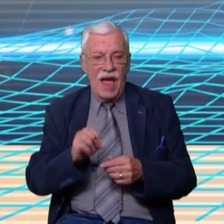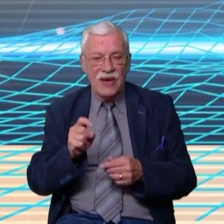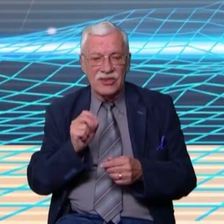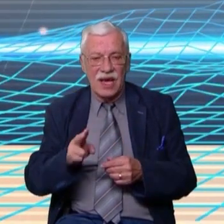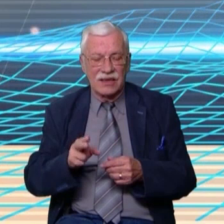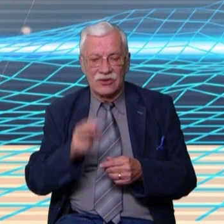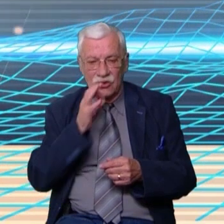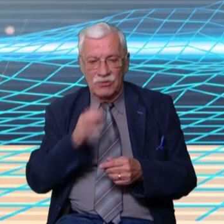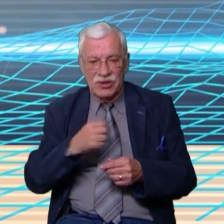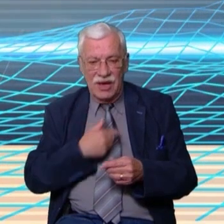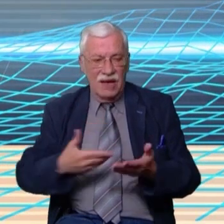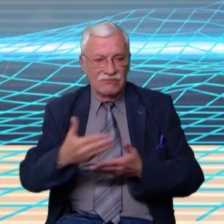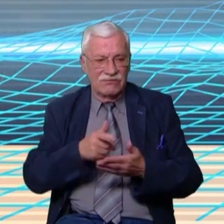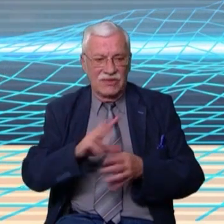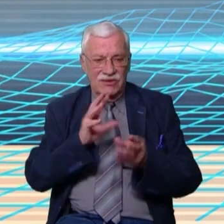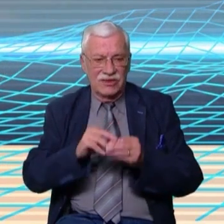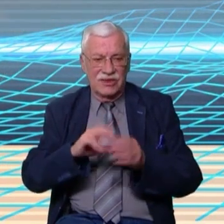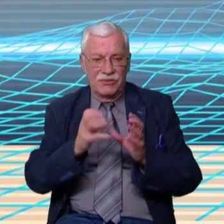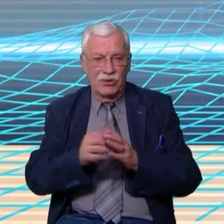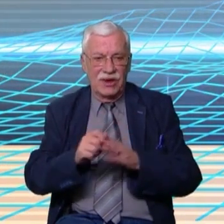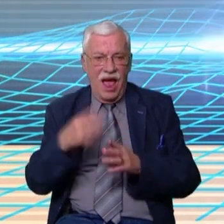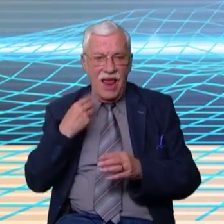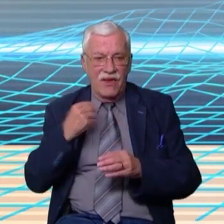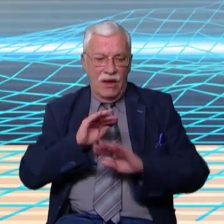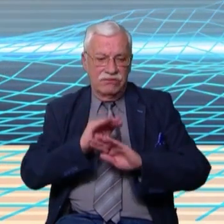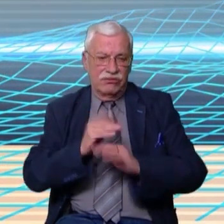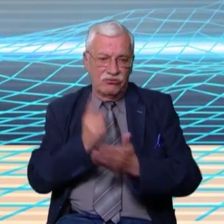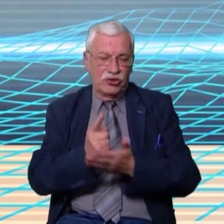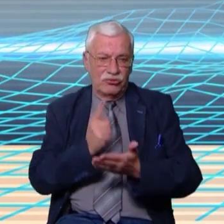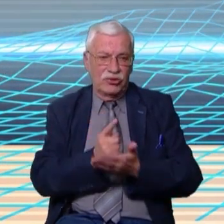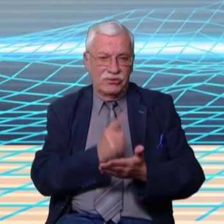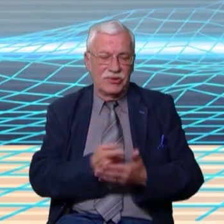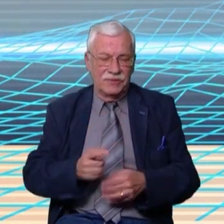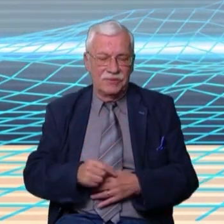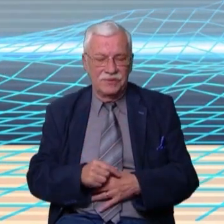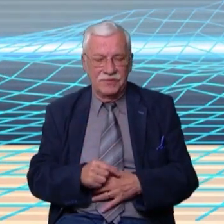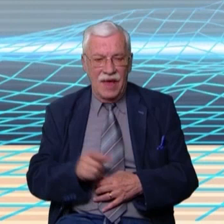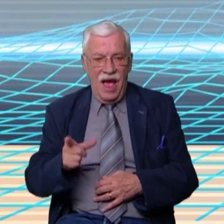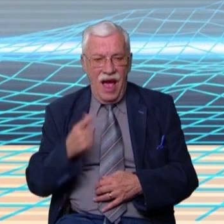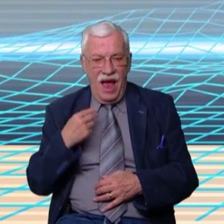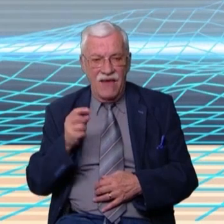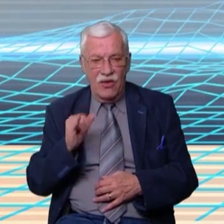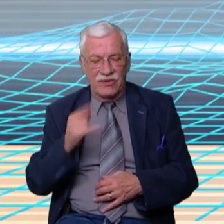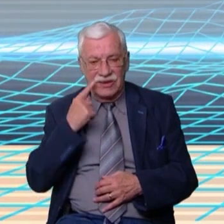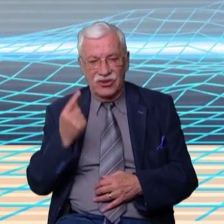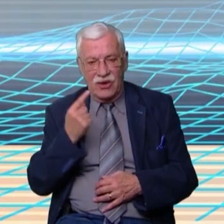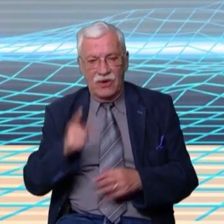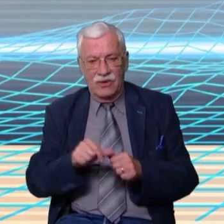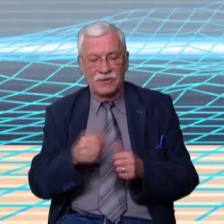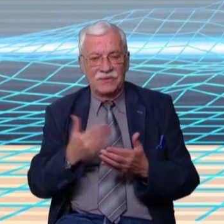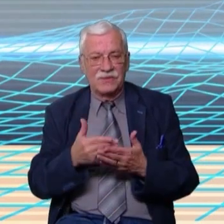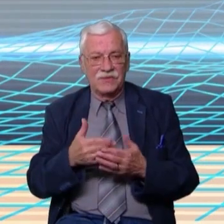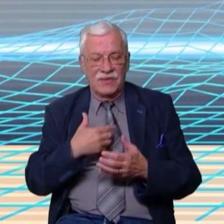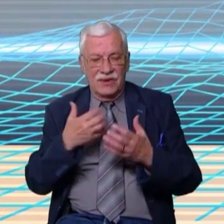tak dobrze grałem, te wszystkie piłki Roberta sparowałem czy łapałem. A Robert żartował też, czemu